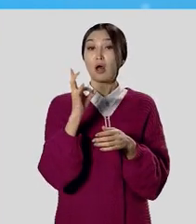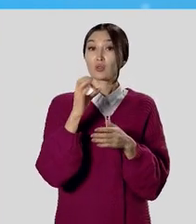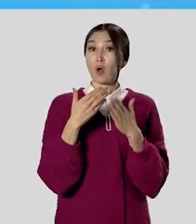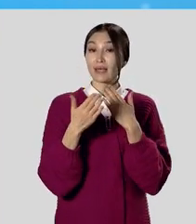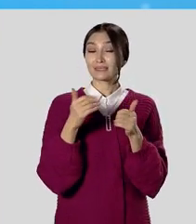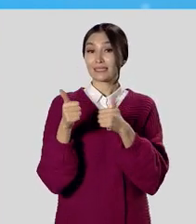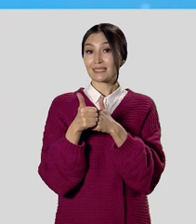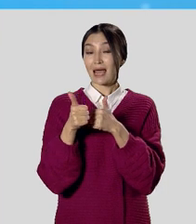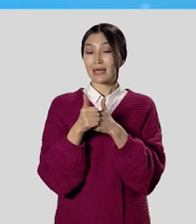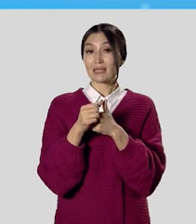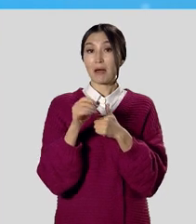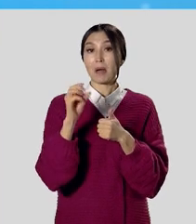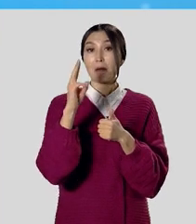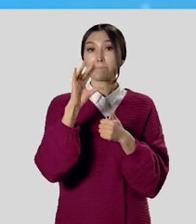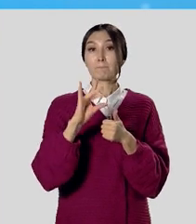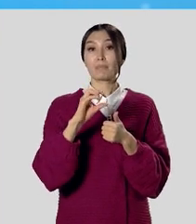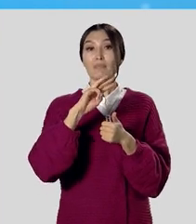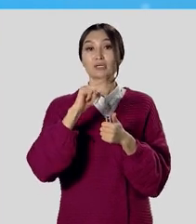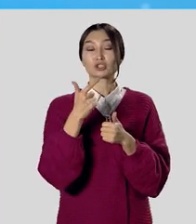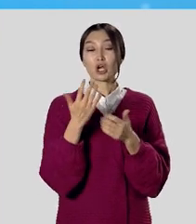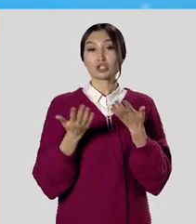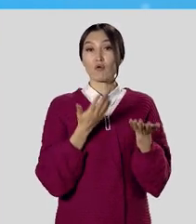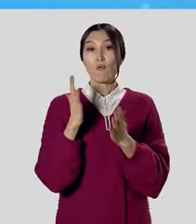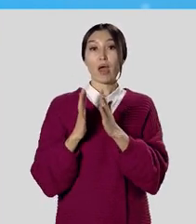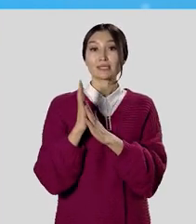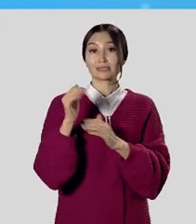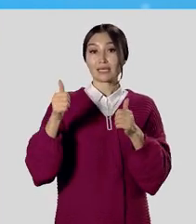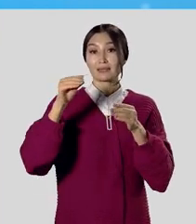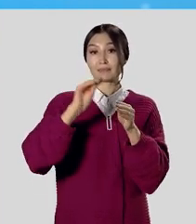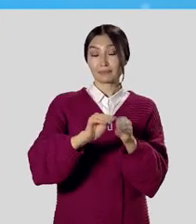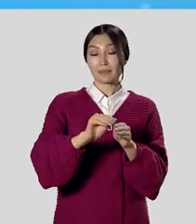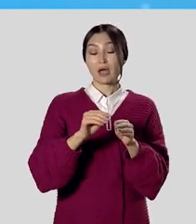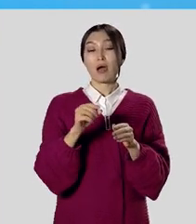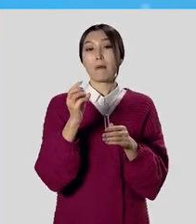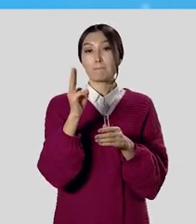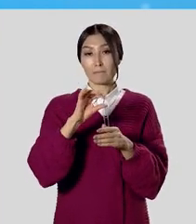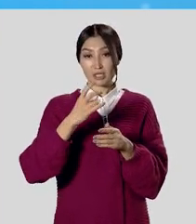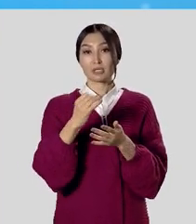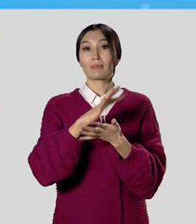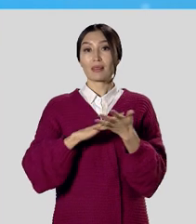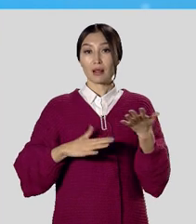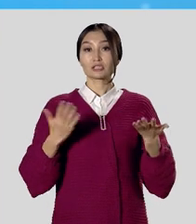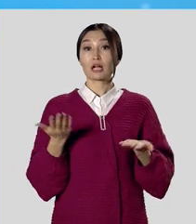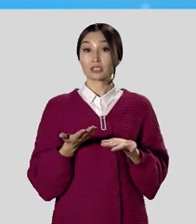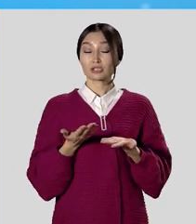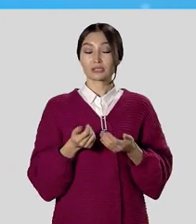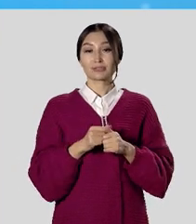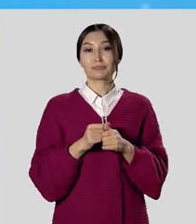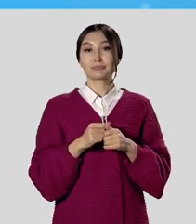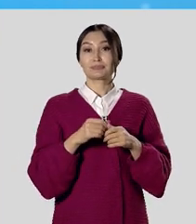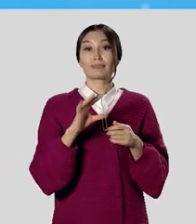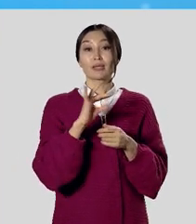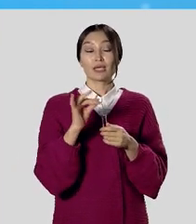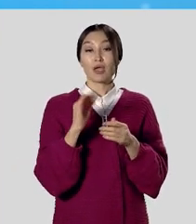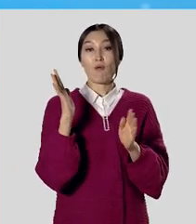если рядом с мышью ставили живое растение, то мышь продолжала жить.